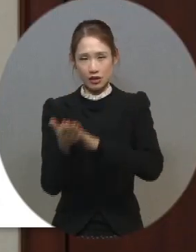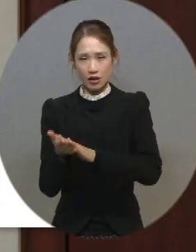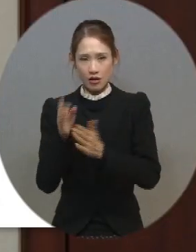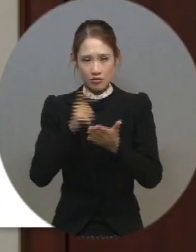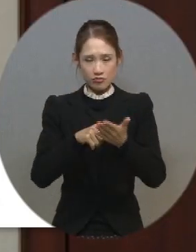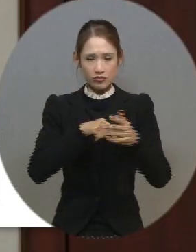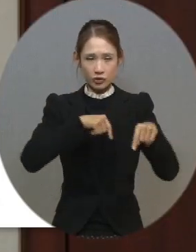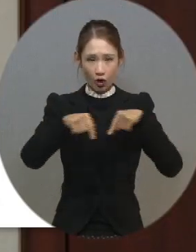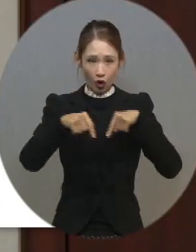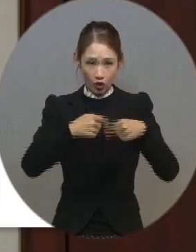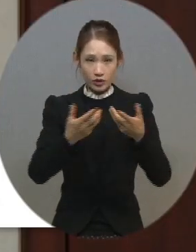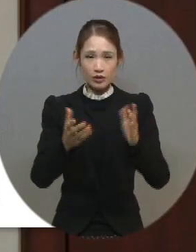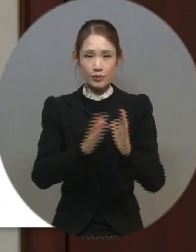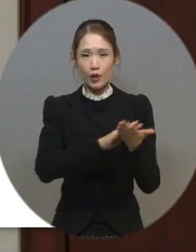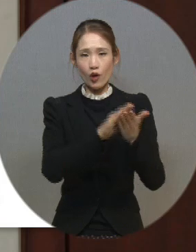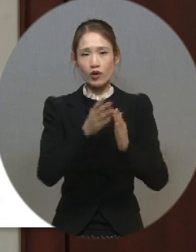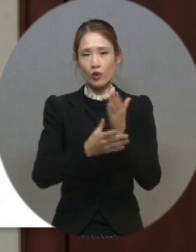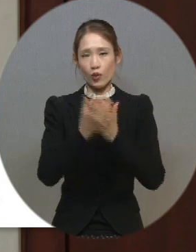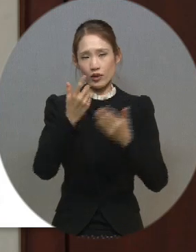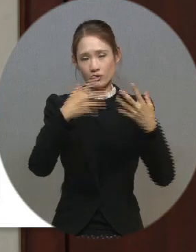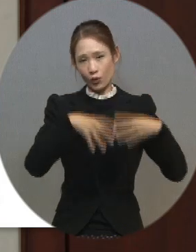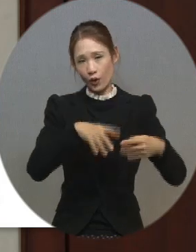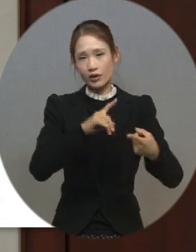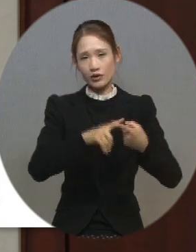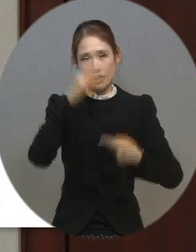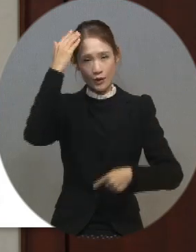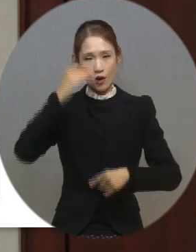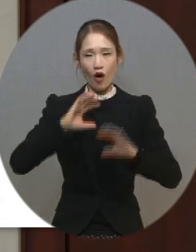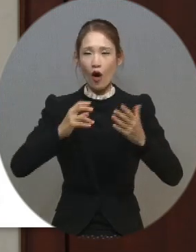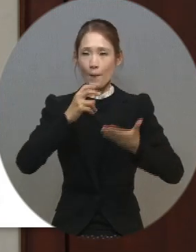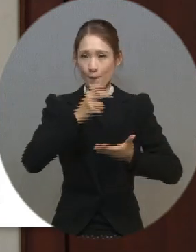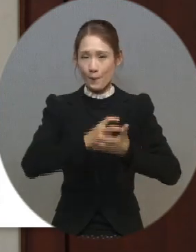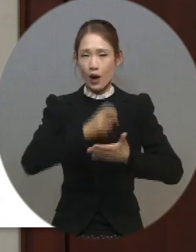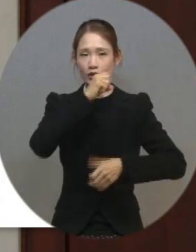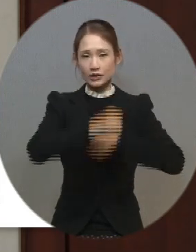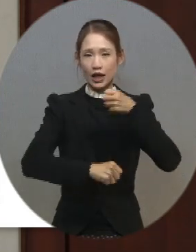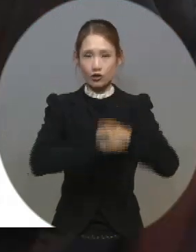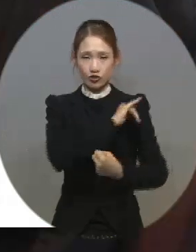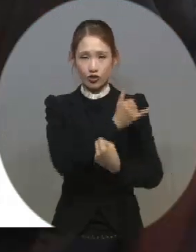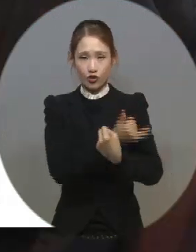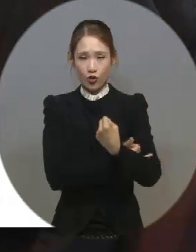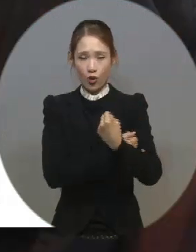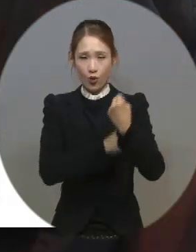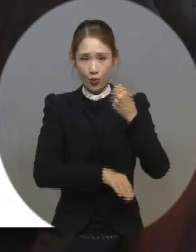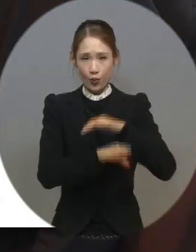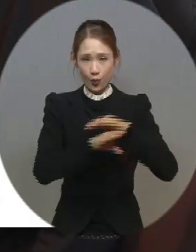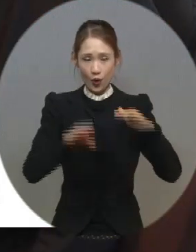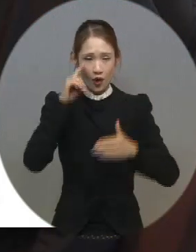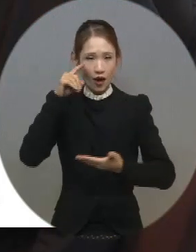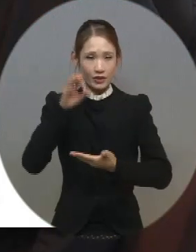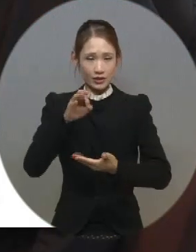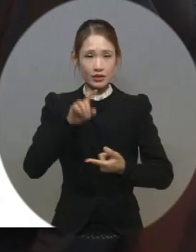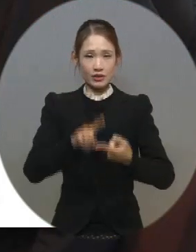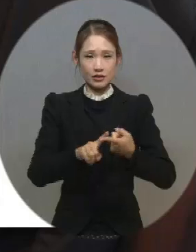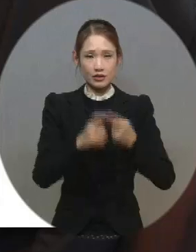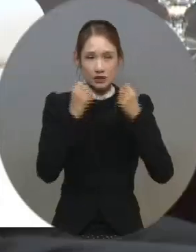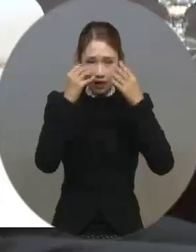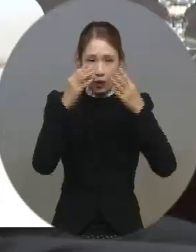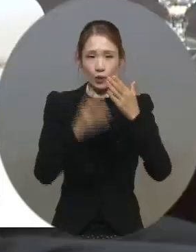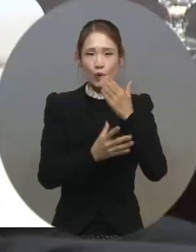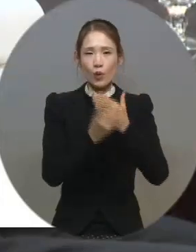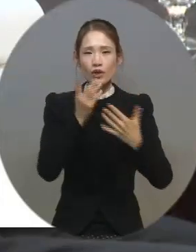통일 여건을 반영해 대한민국 헌법과 자유와 인권의 보편 가치에 기반한 새로운 통일 담론을 준비